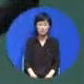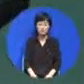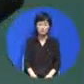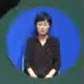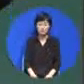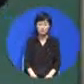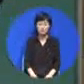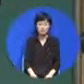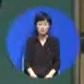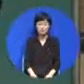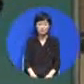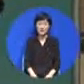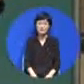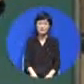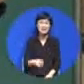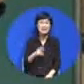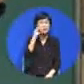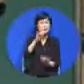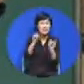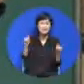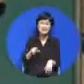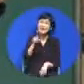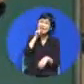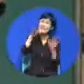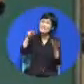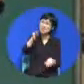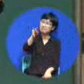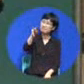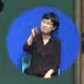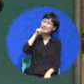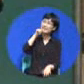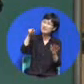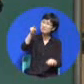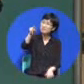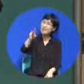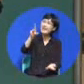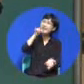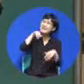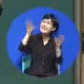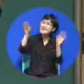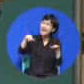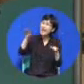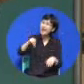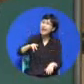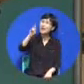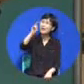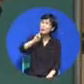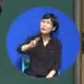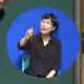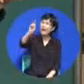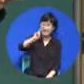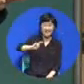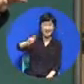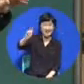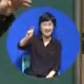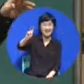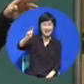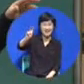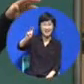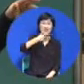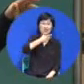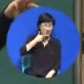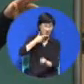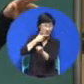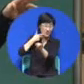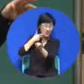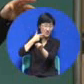People in America, 새를 보고 뭘 합니까? Do you know what they see when they see a bird? 새가 노래한다. 이랬다. They'll say, oh, look, 그렇지. the bird is singing. 뭐?